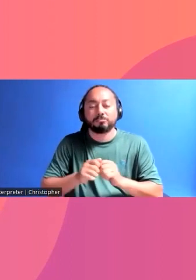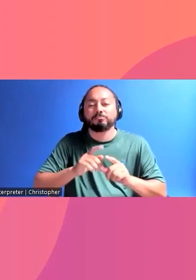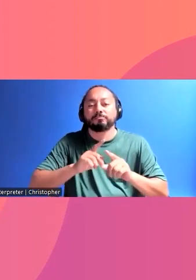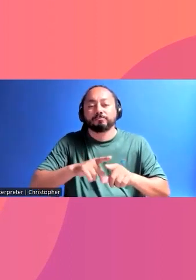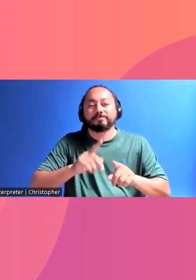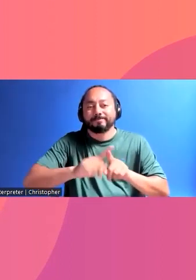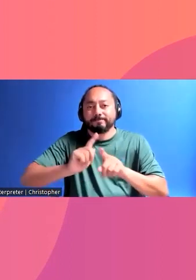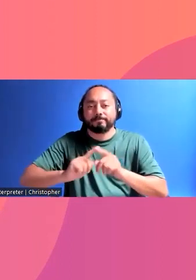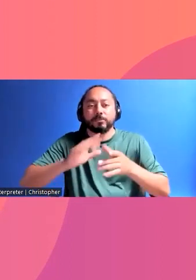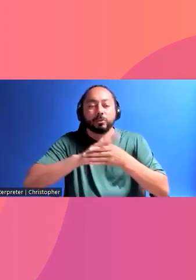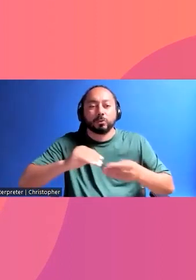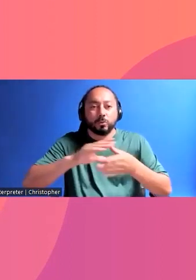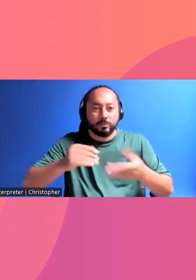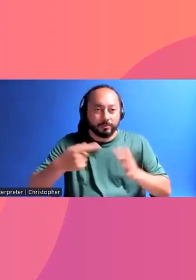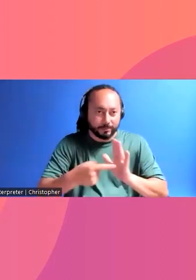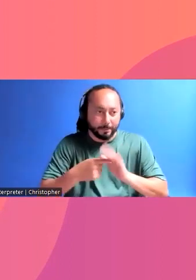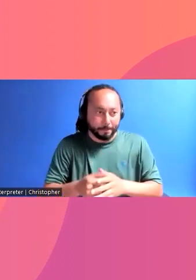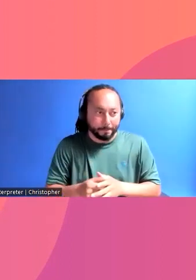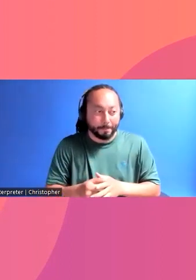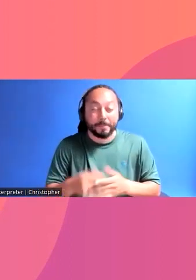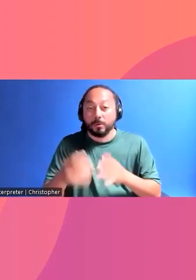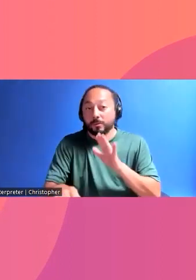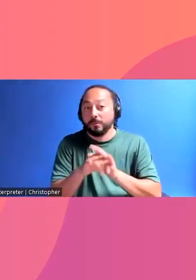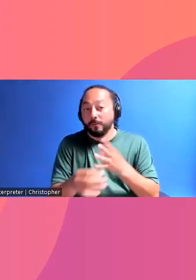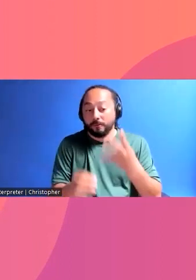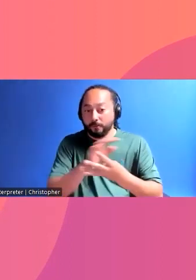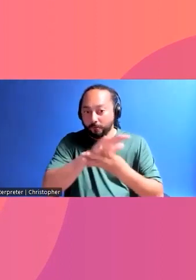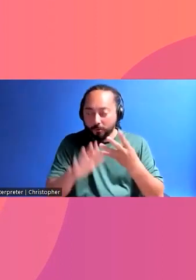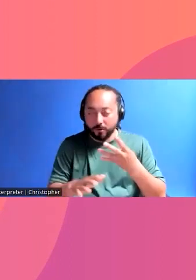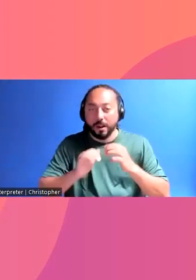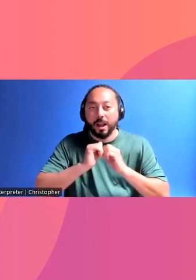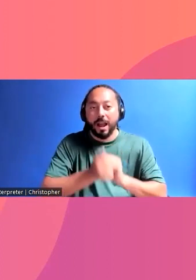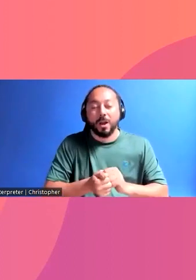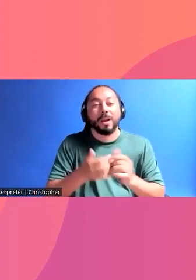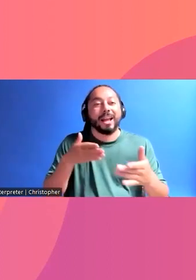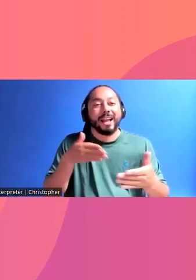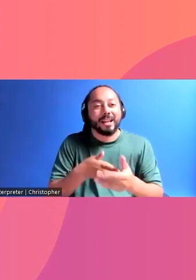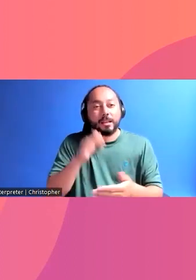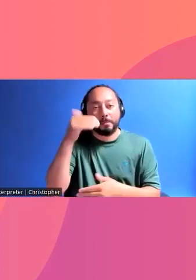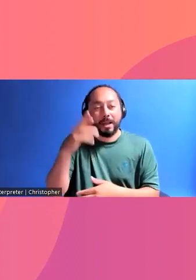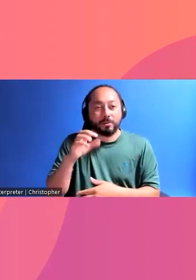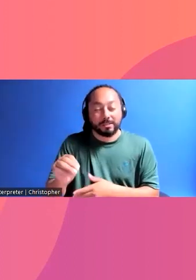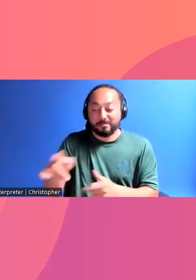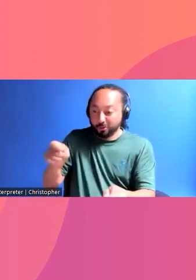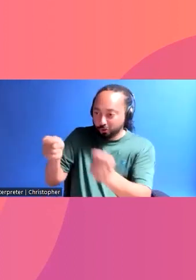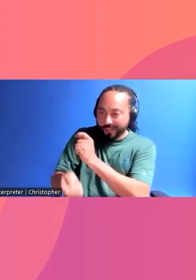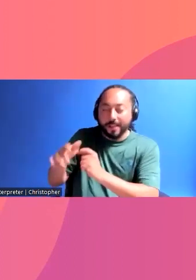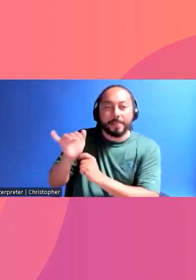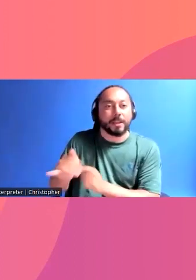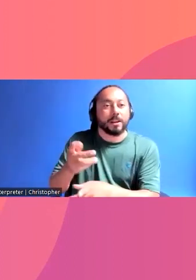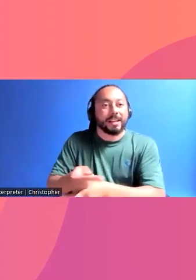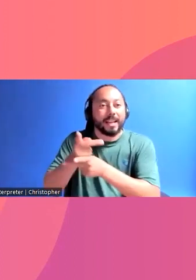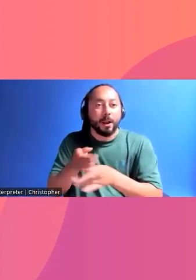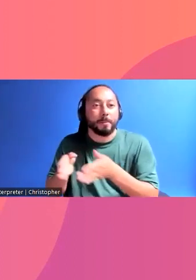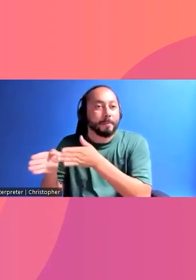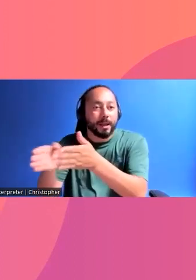conclusions en fonction des récits et on a identifié 4 fois dans la manière le racisme anti-noir façonne les